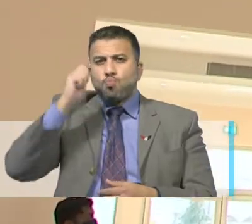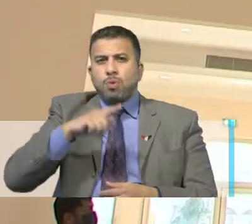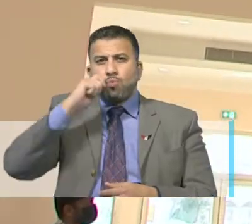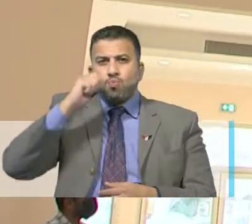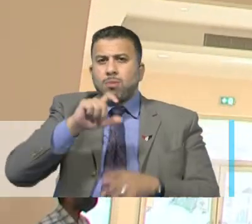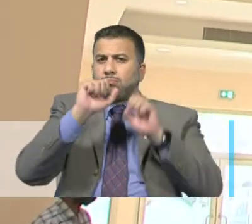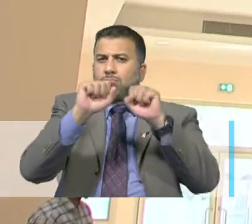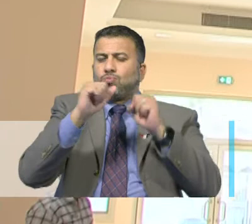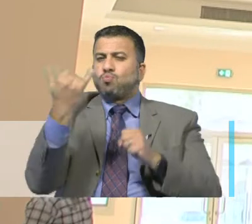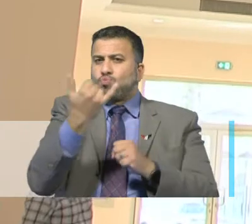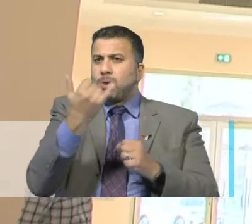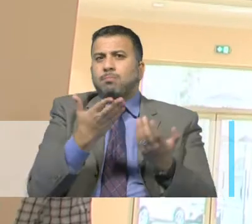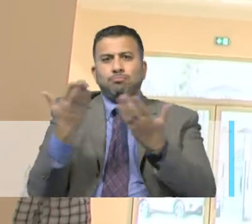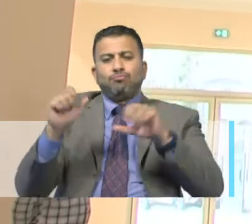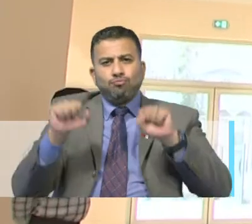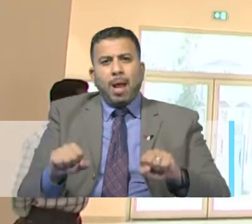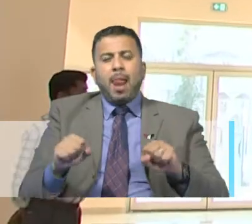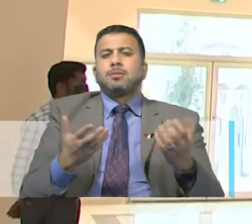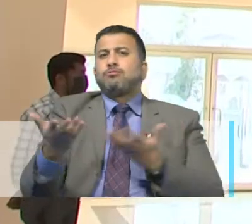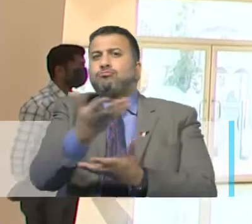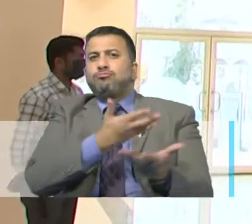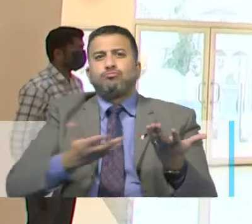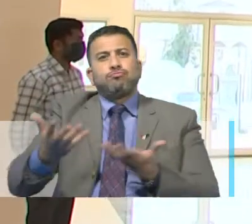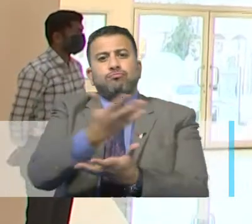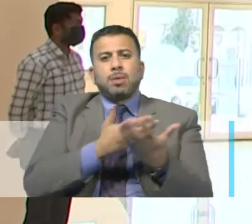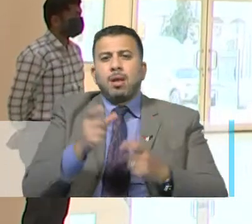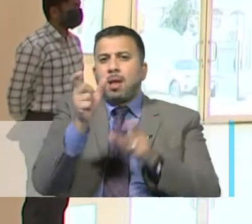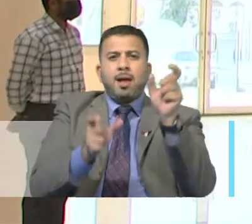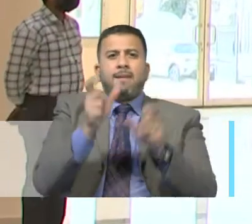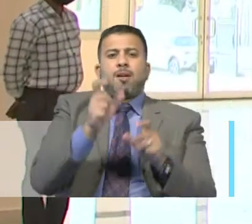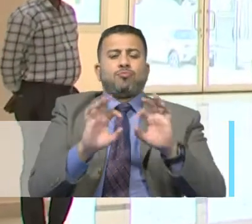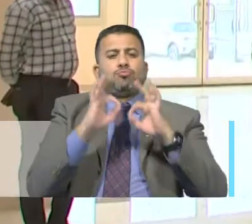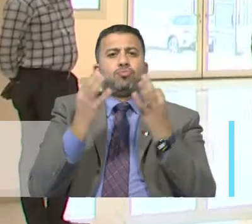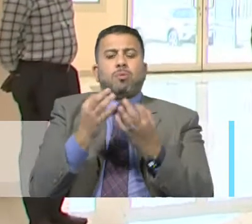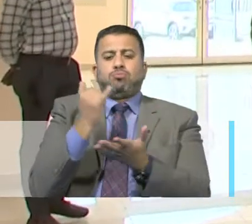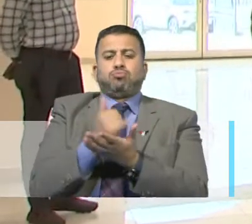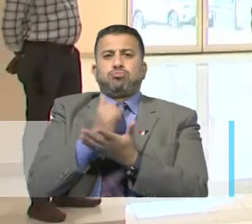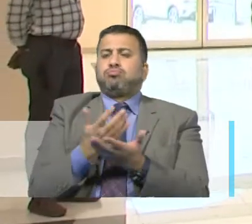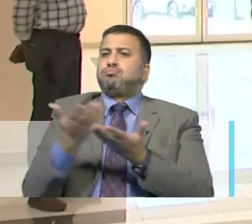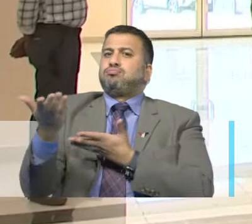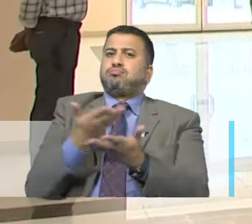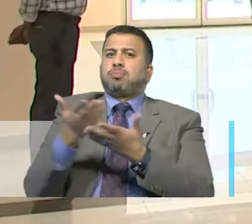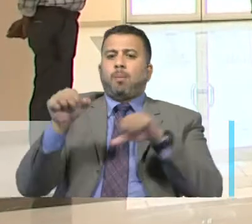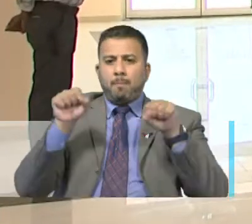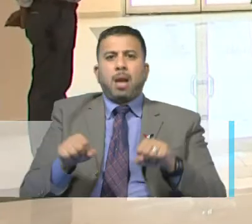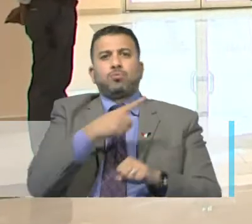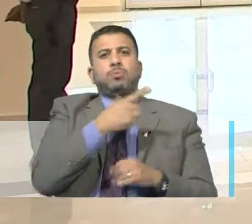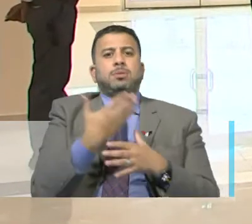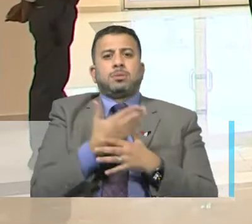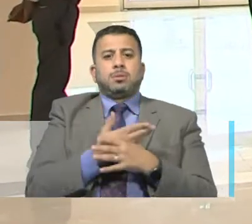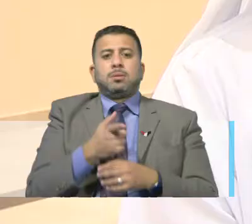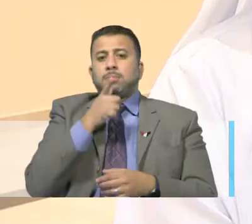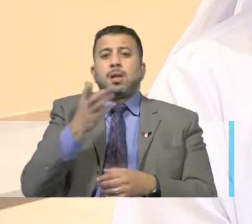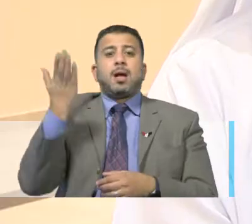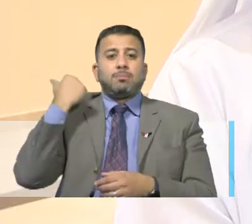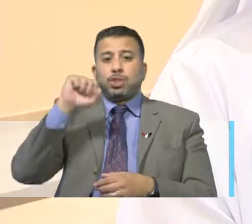المجالات، وتأكيداً لدور المجالس في تحقيق التواصل بين أفراد المجتمع والمسؤولين. تجارب سبقت في